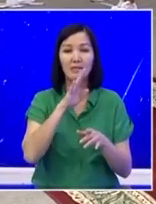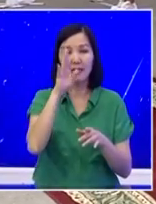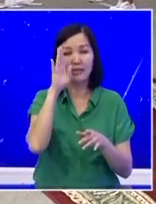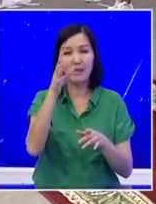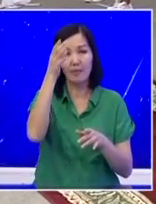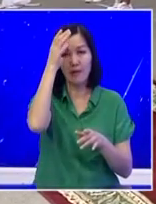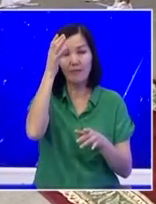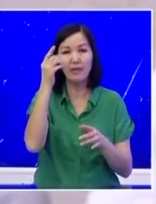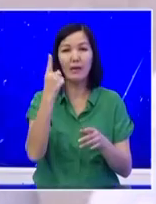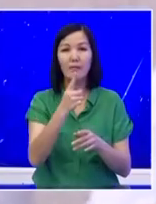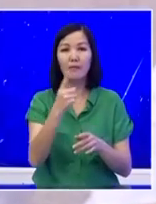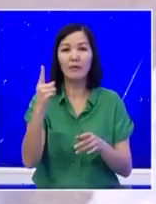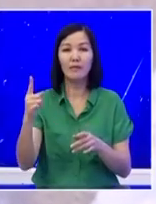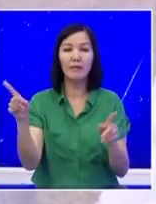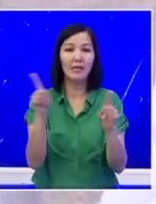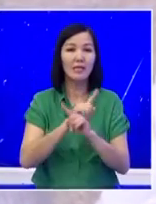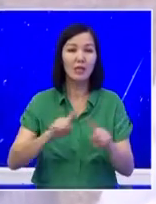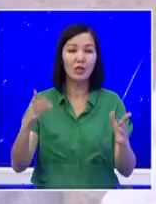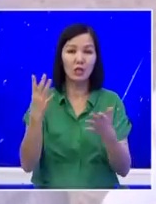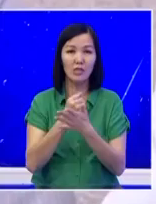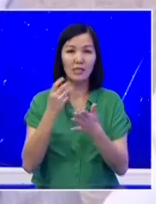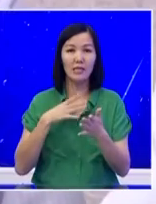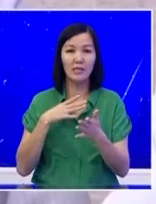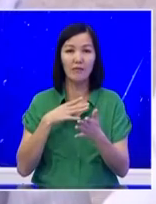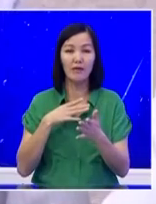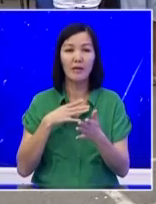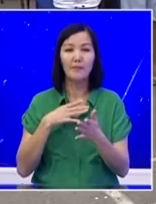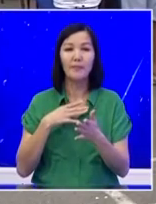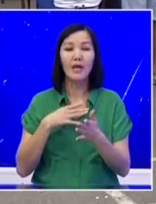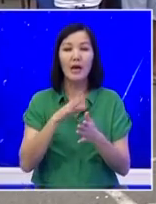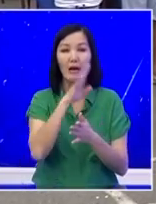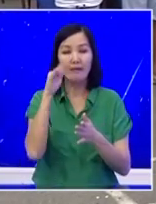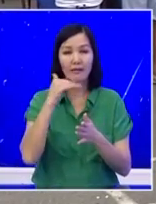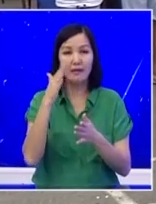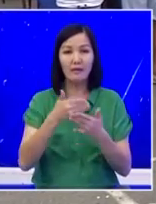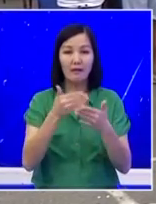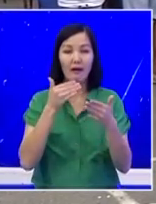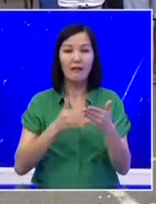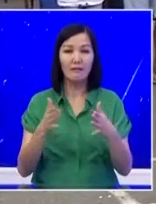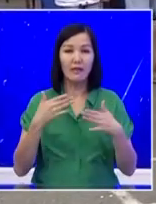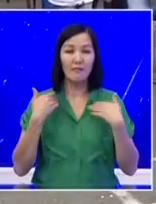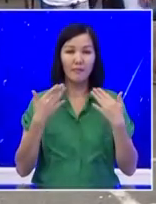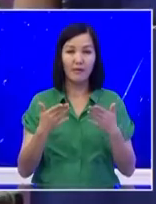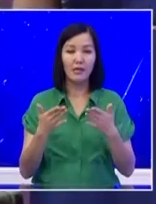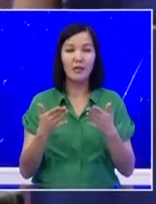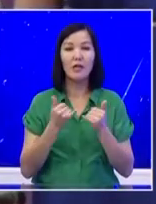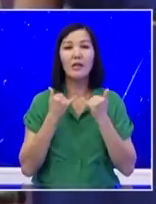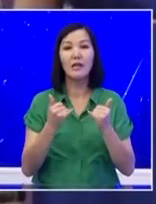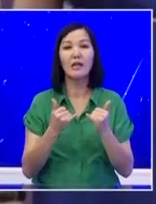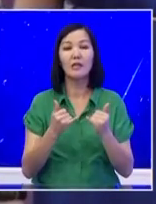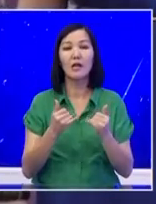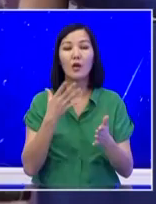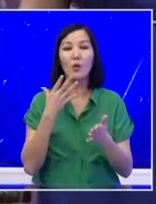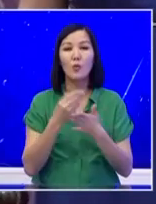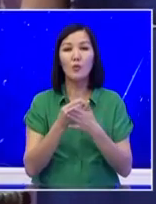бірінің бір-бір пәннен ерекше жетістіктері бар. Жеке-жеке аталды. Ата-аналары алдында мерейлері артты. Ал олар өз